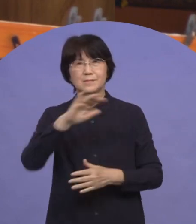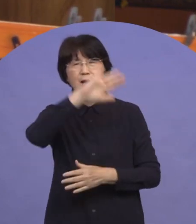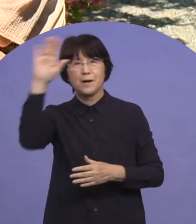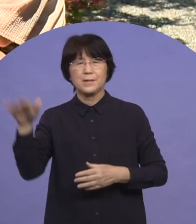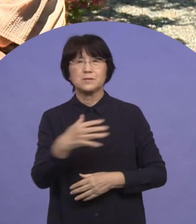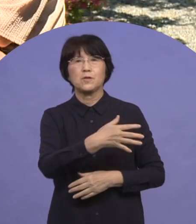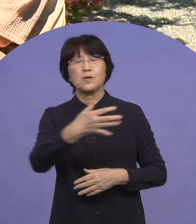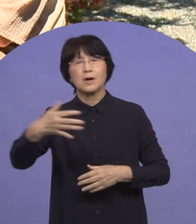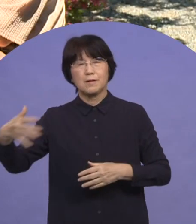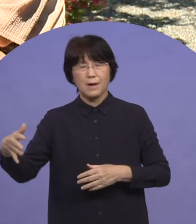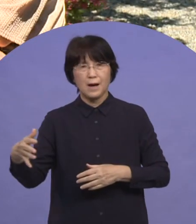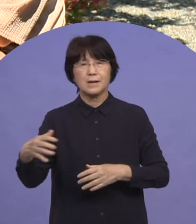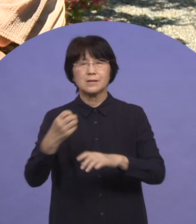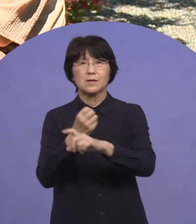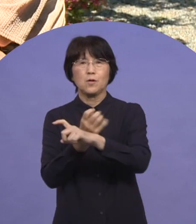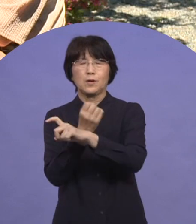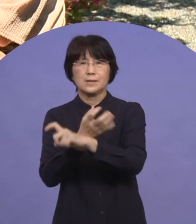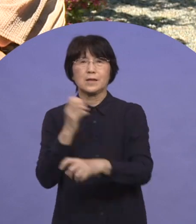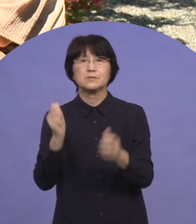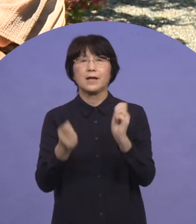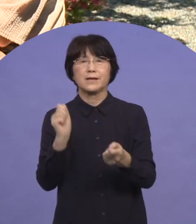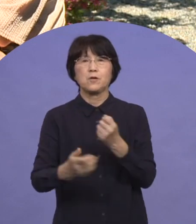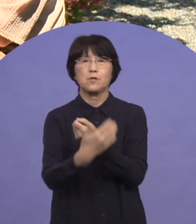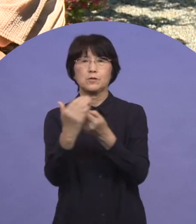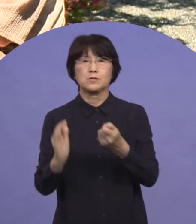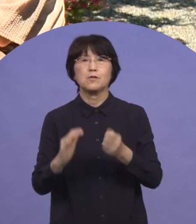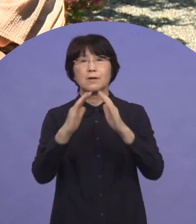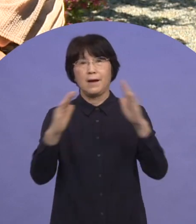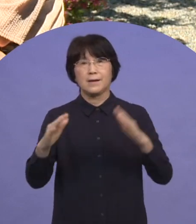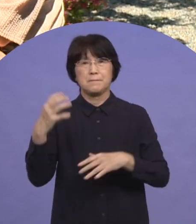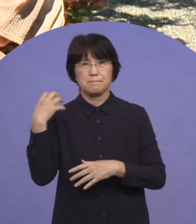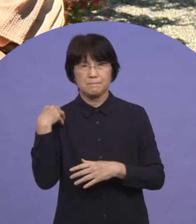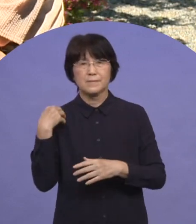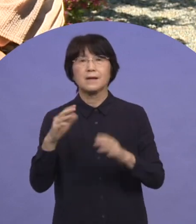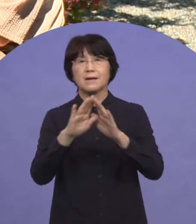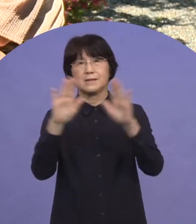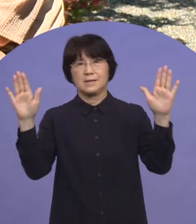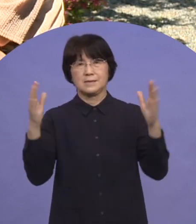蛍太鼓保存会が開催したものです。